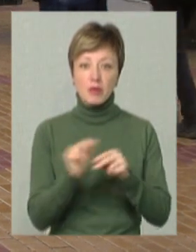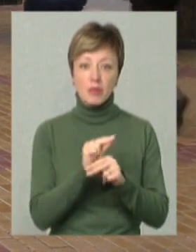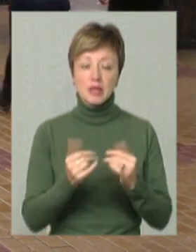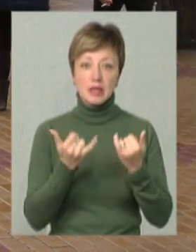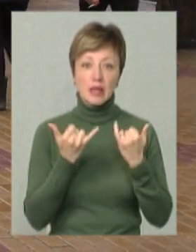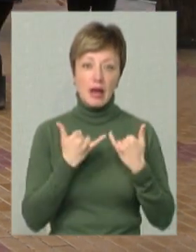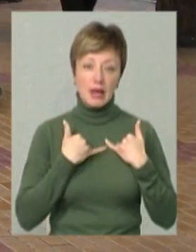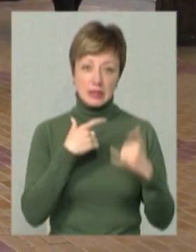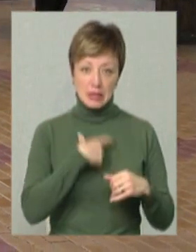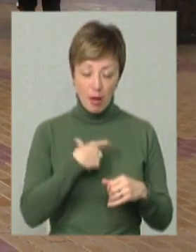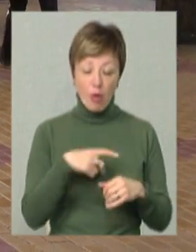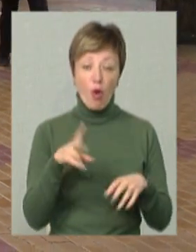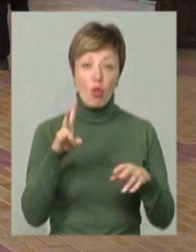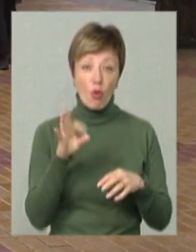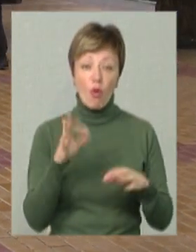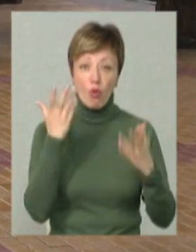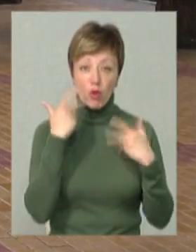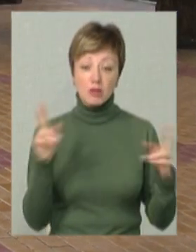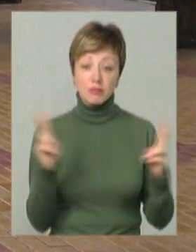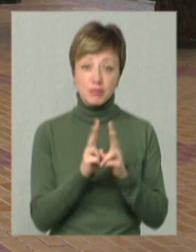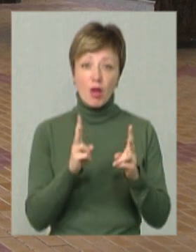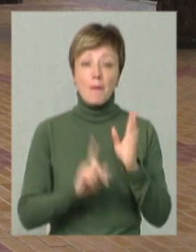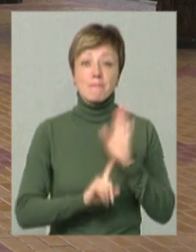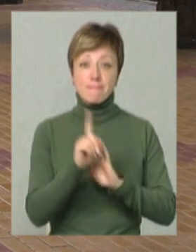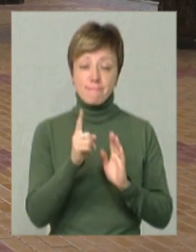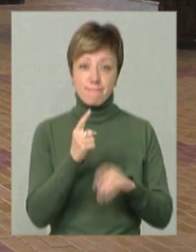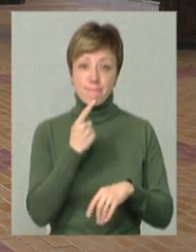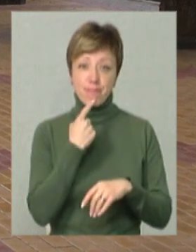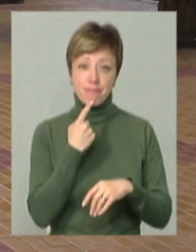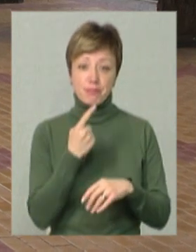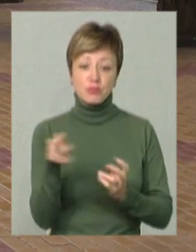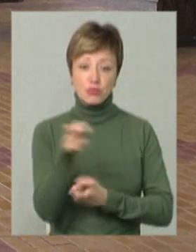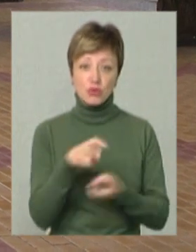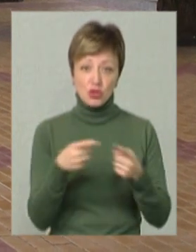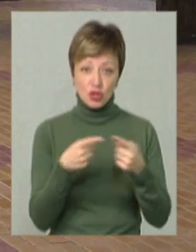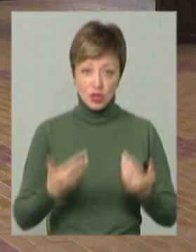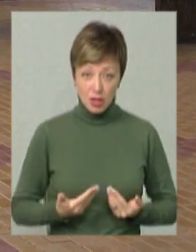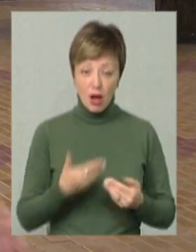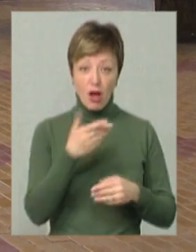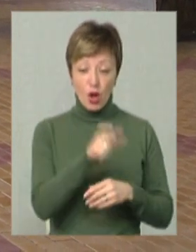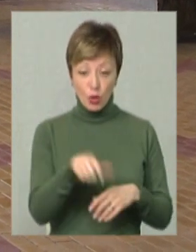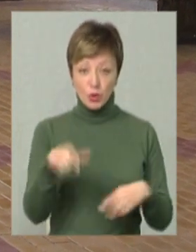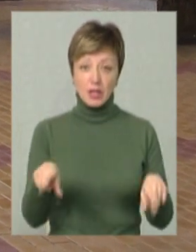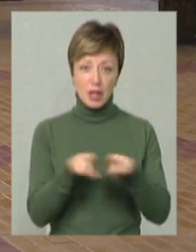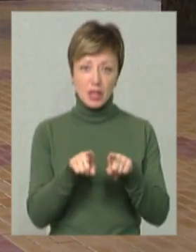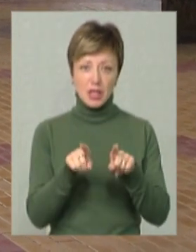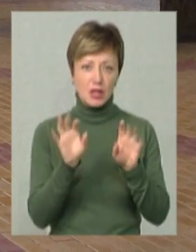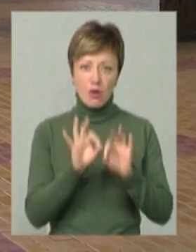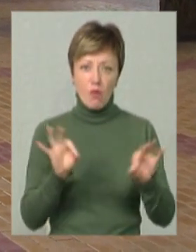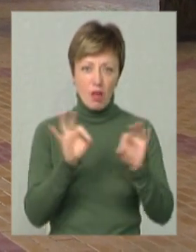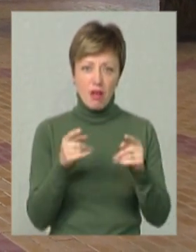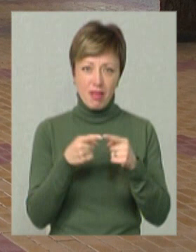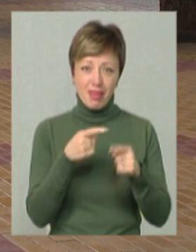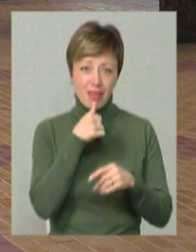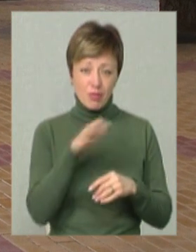для себе. Але коли стикнулися з пошуком житла, то ось якраз такі люди, коли жодного разу не